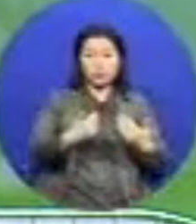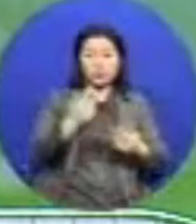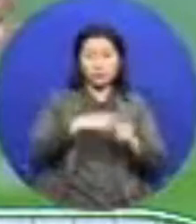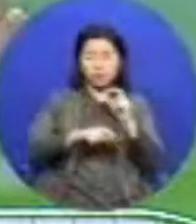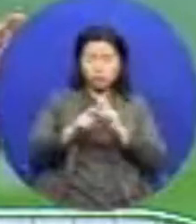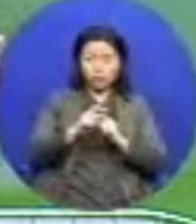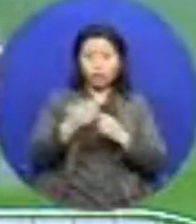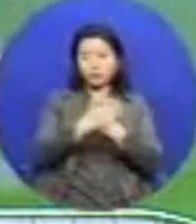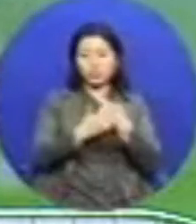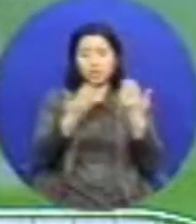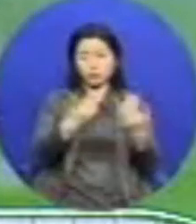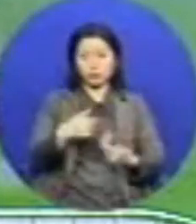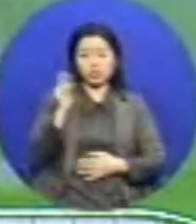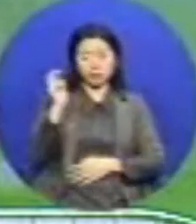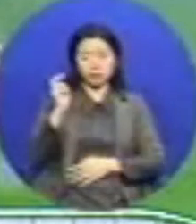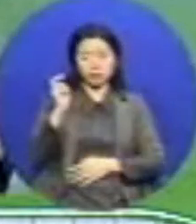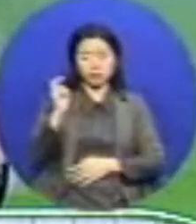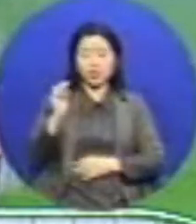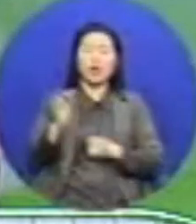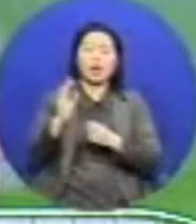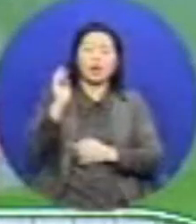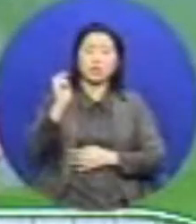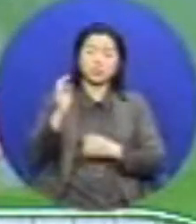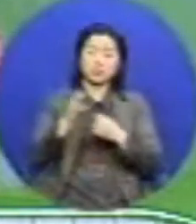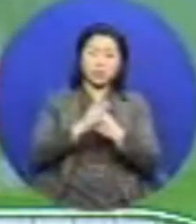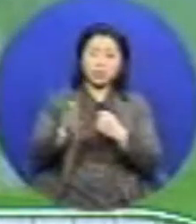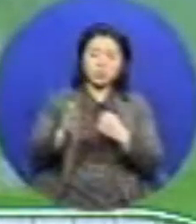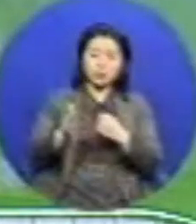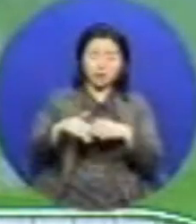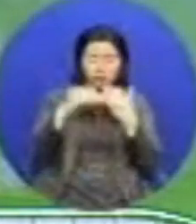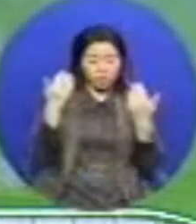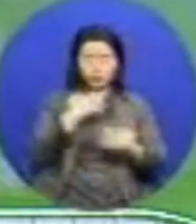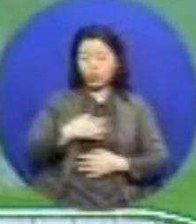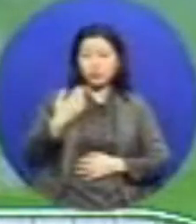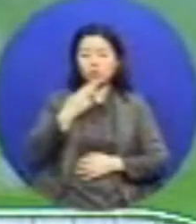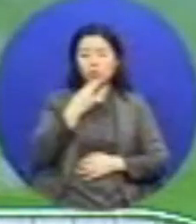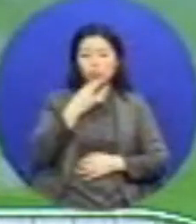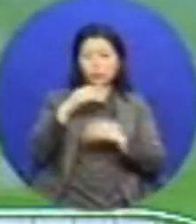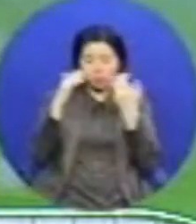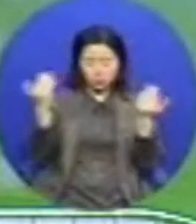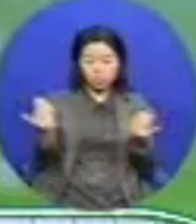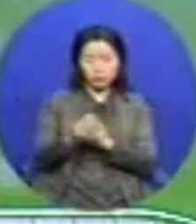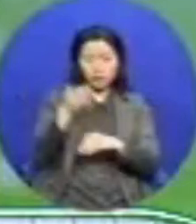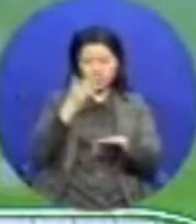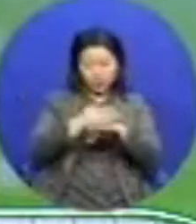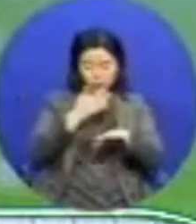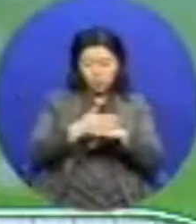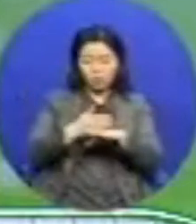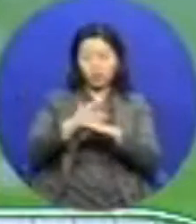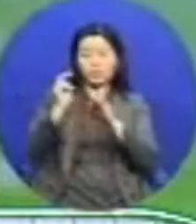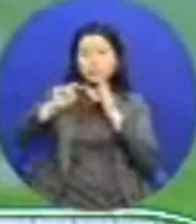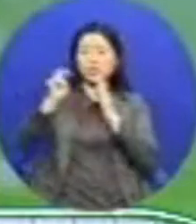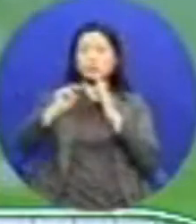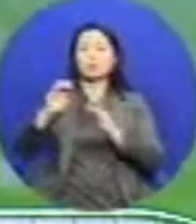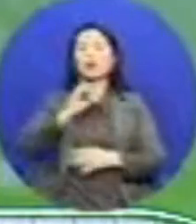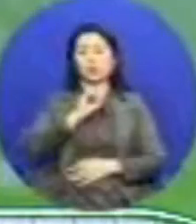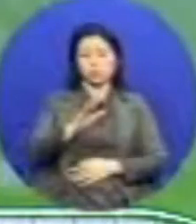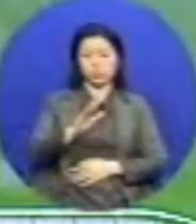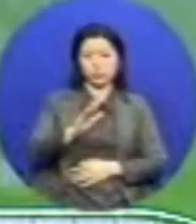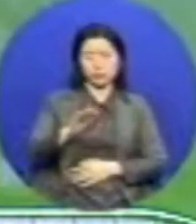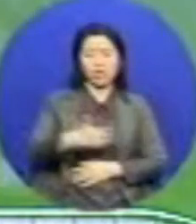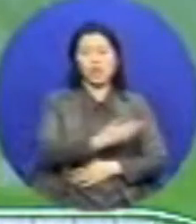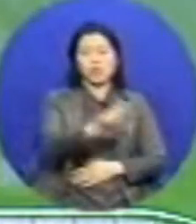때문에 걱정할 게 없어요 모든 게 그저 감사하고 찬송할 것 밖에 없죠 성도